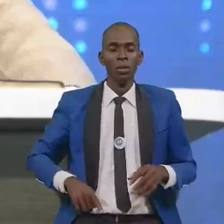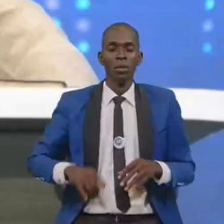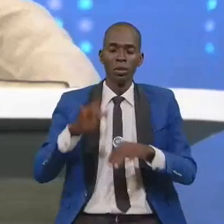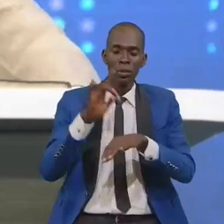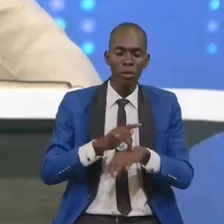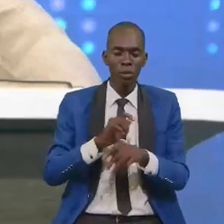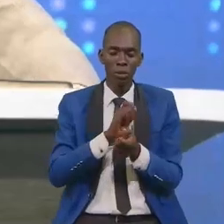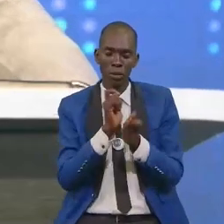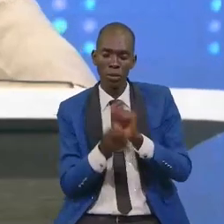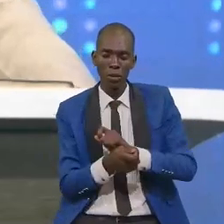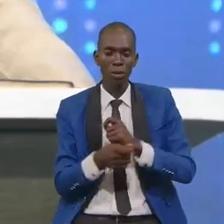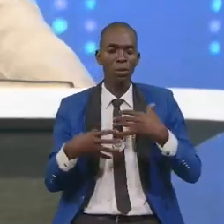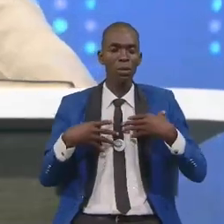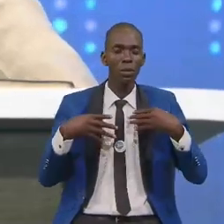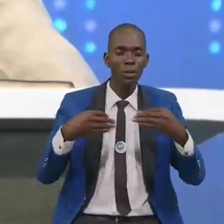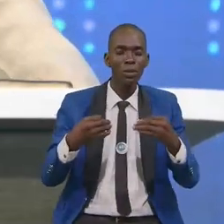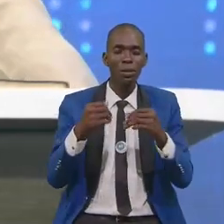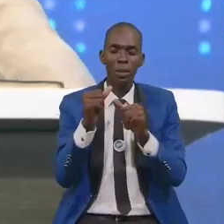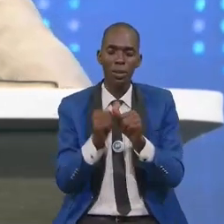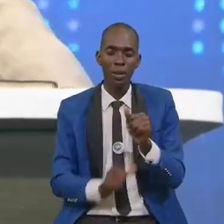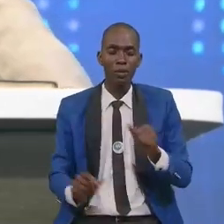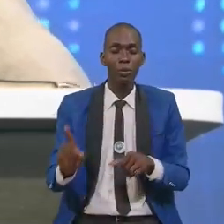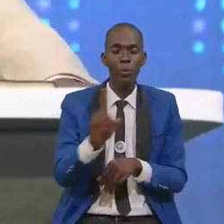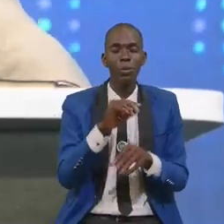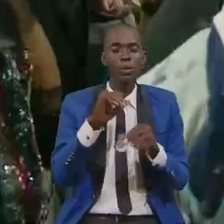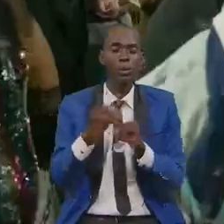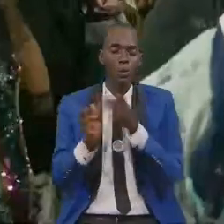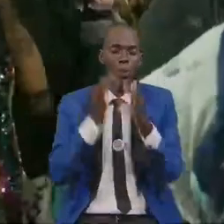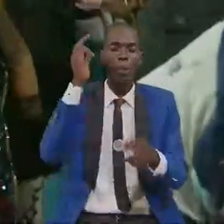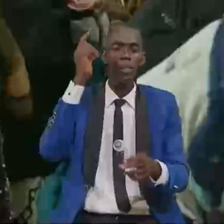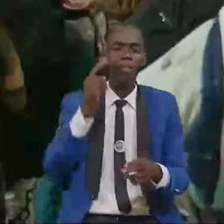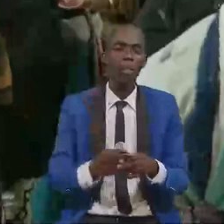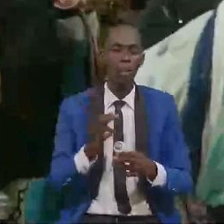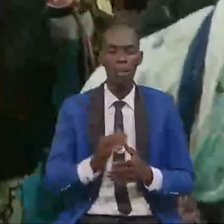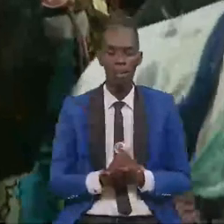transforme guéri chacun au nom de Jésus